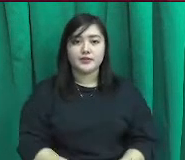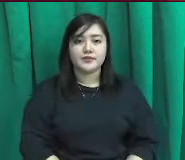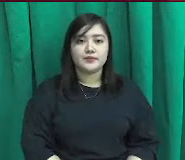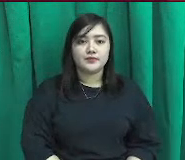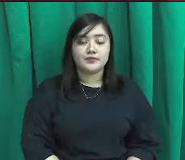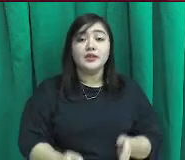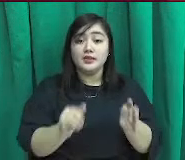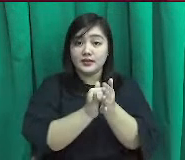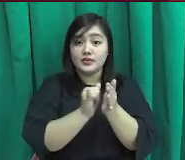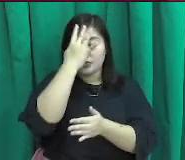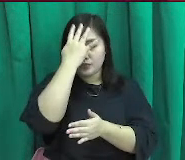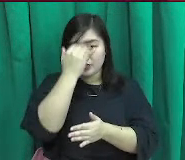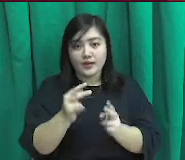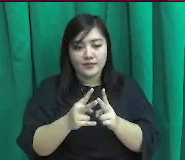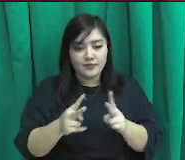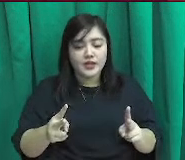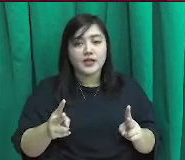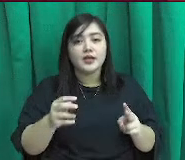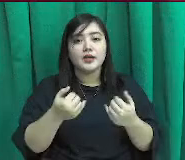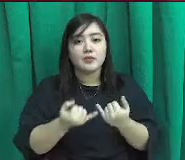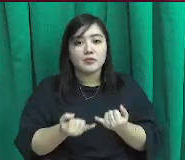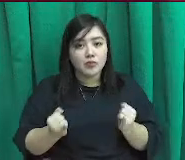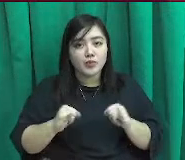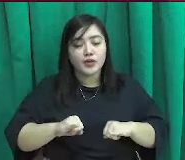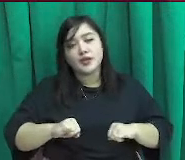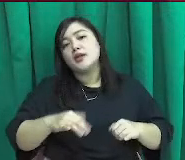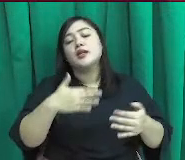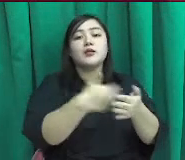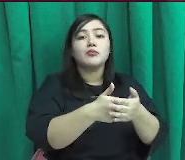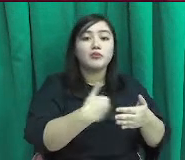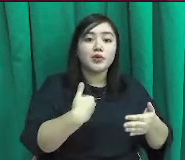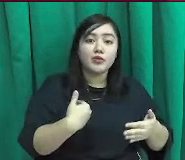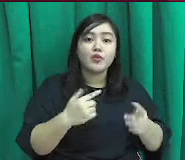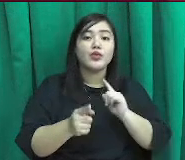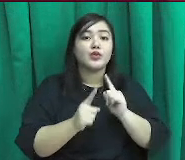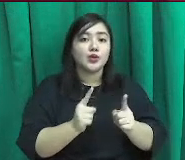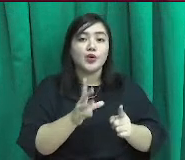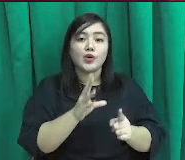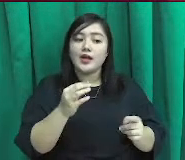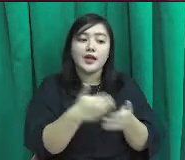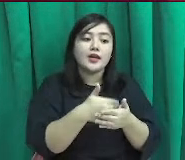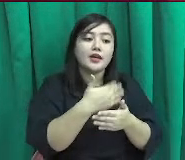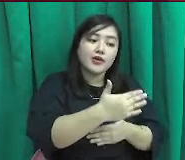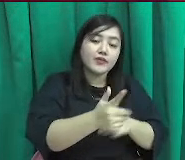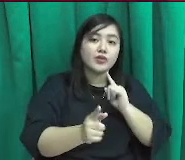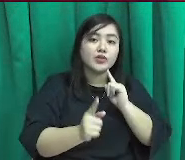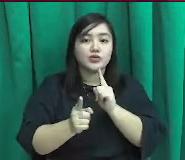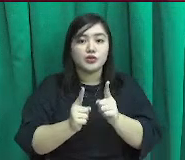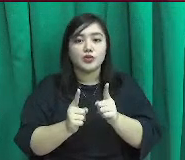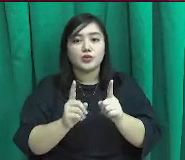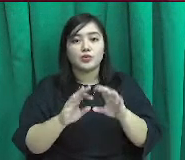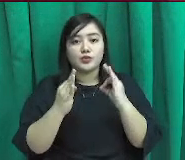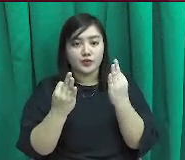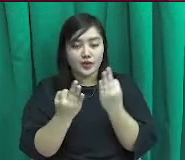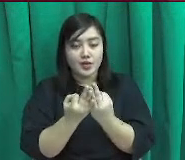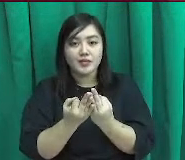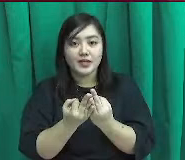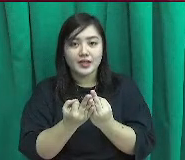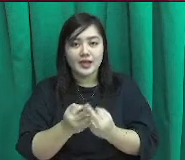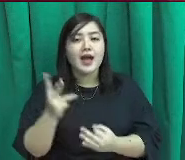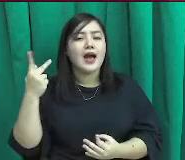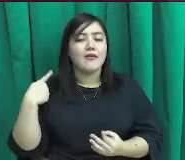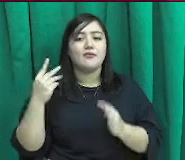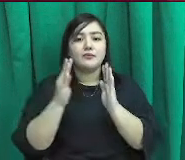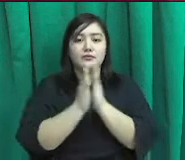Amen. Yes! You Amen. See? Yes! Ako, sabi ko nga po sa'yo, hindi ko sasabihin sa inyo as illustration to tell you that nanonood ng asawa ko, nandiyan dyan si Daniel